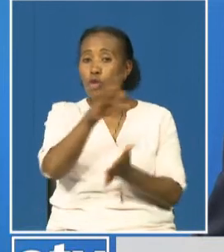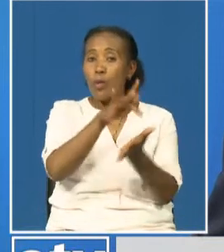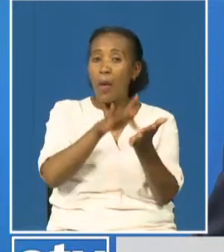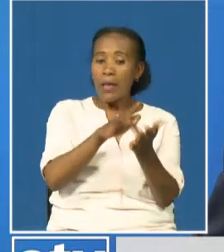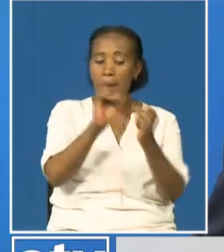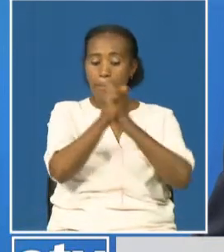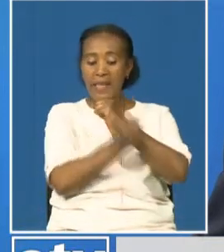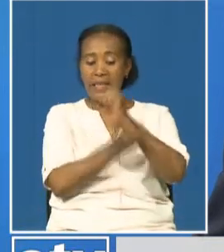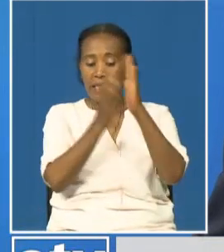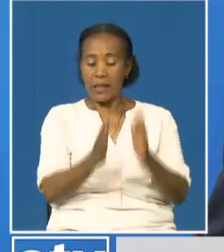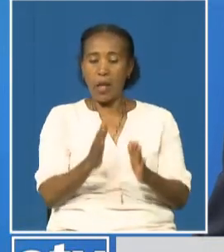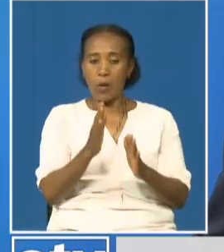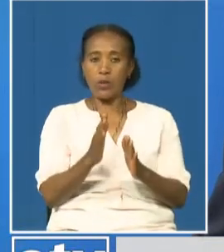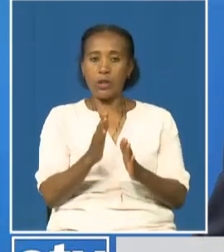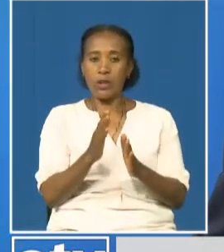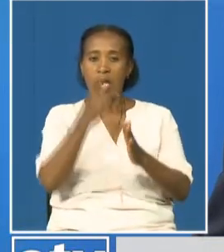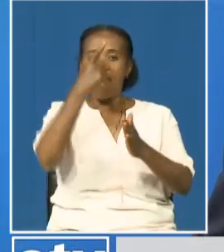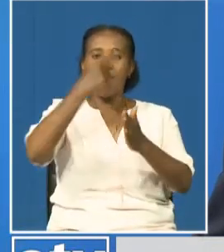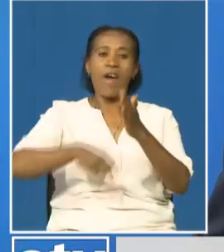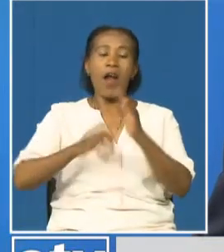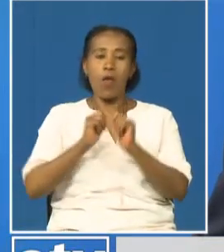መካከል መሰረታዊ የሆነ የቫሊዩ